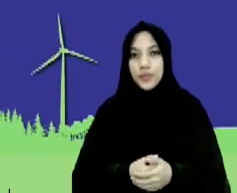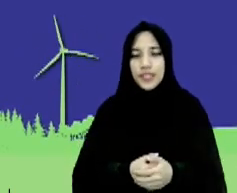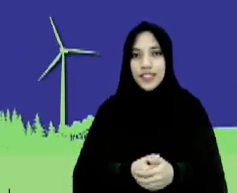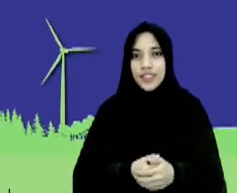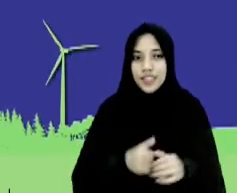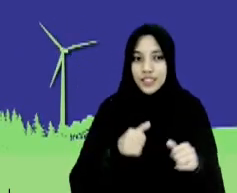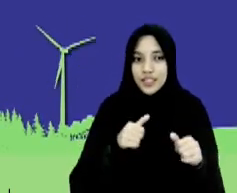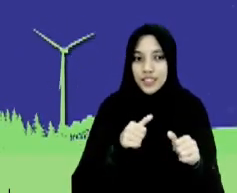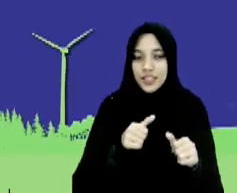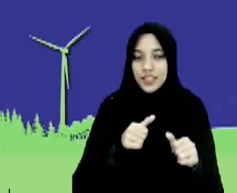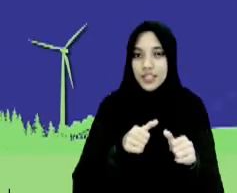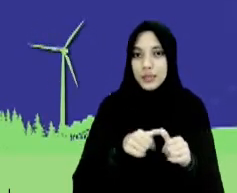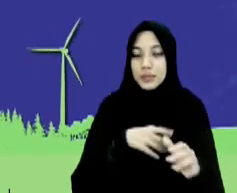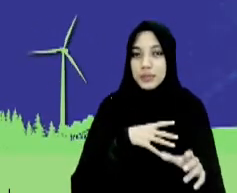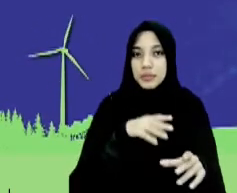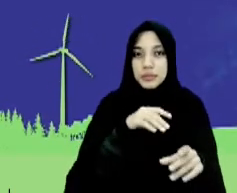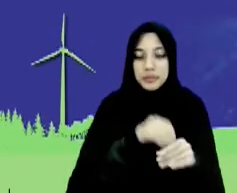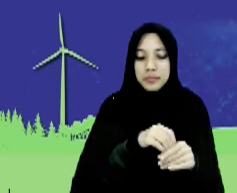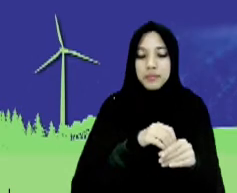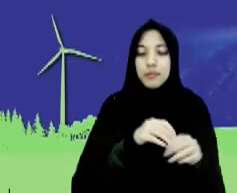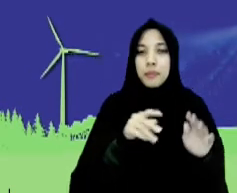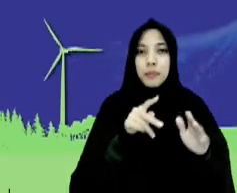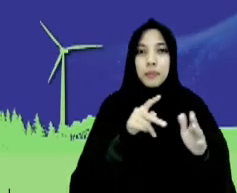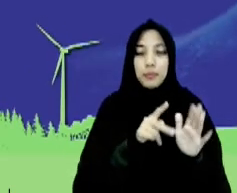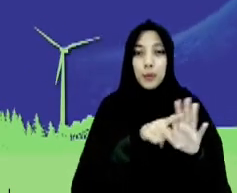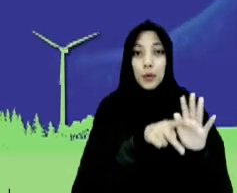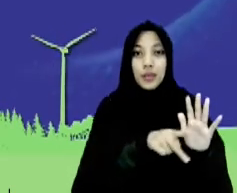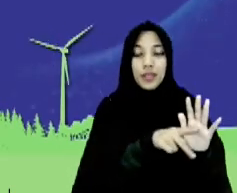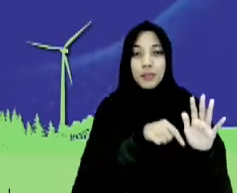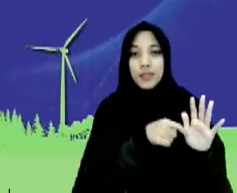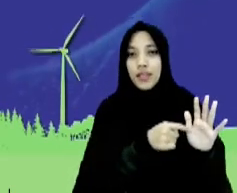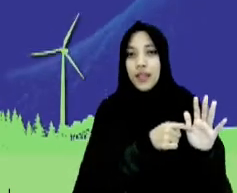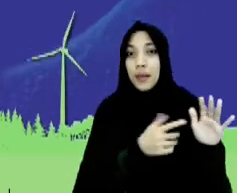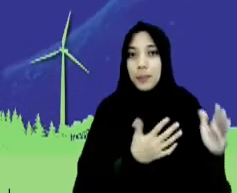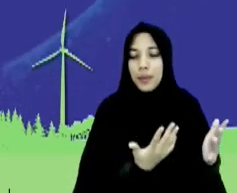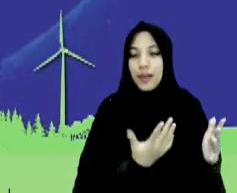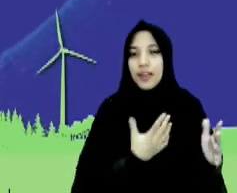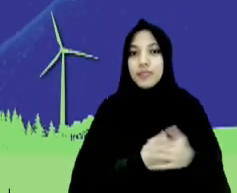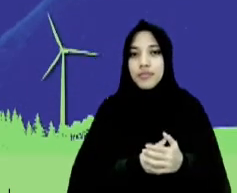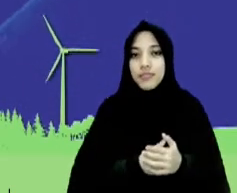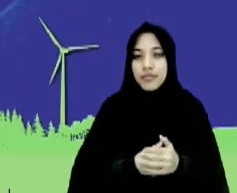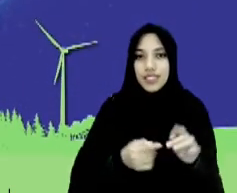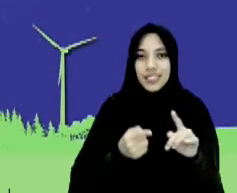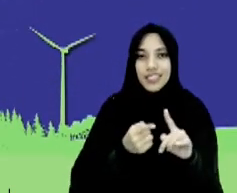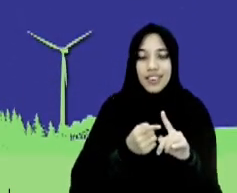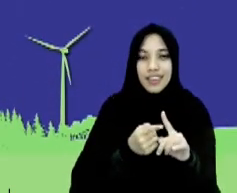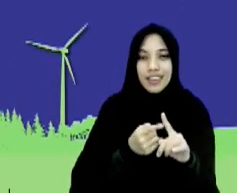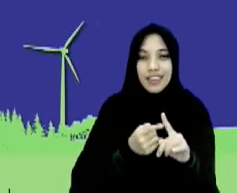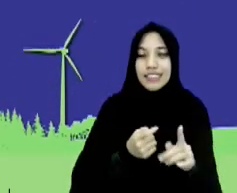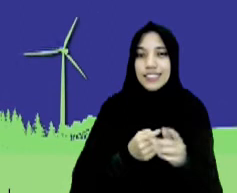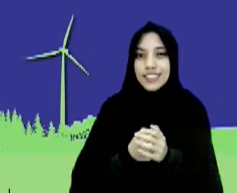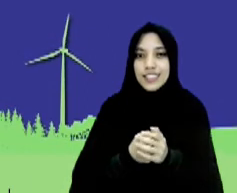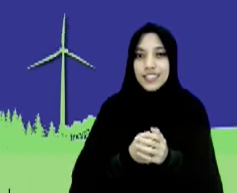eh this kind of programs yang yang mencakup untuk program-program ini adalah dari sisi eh